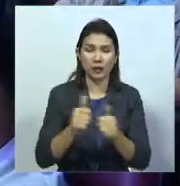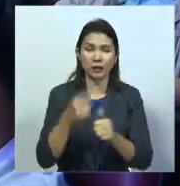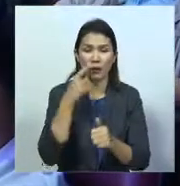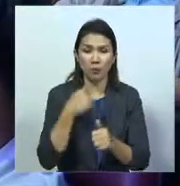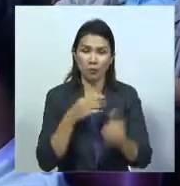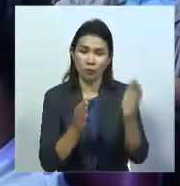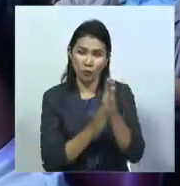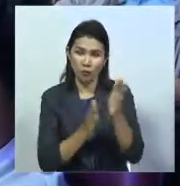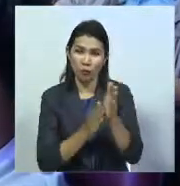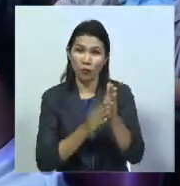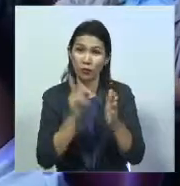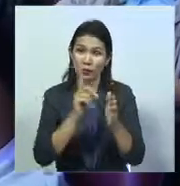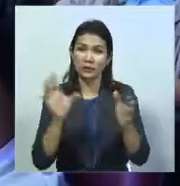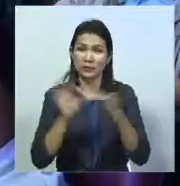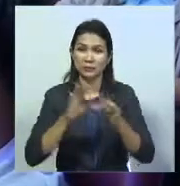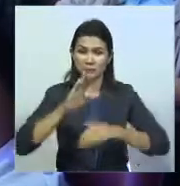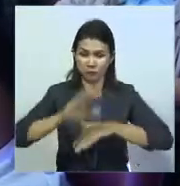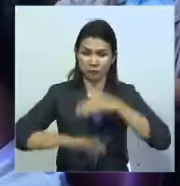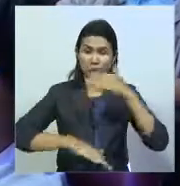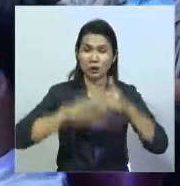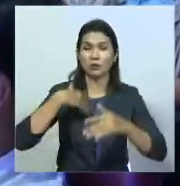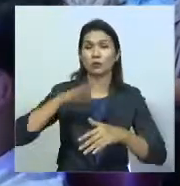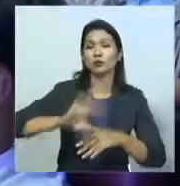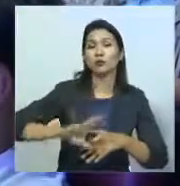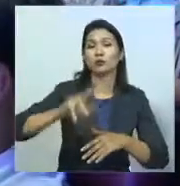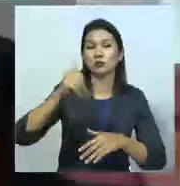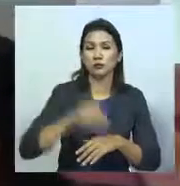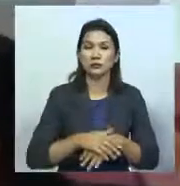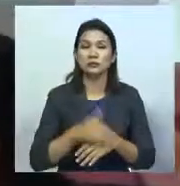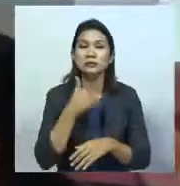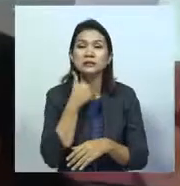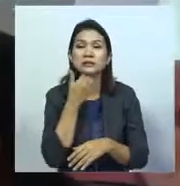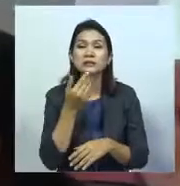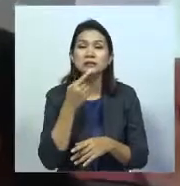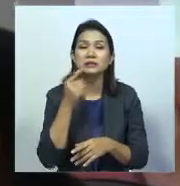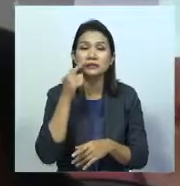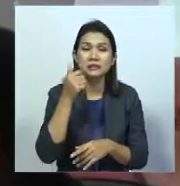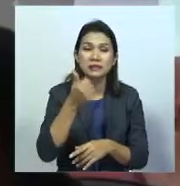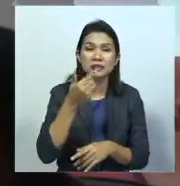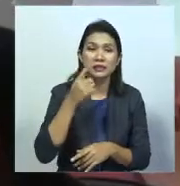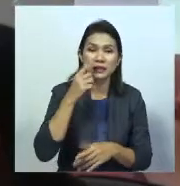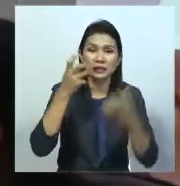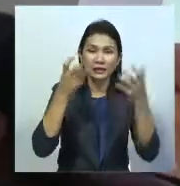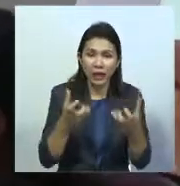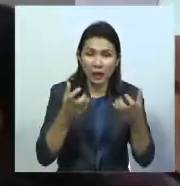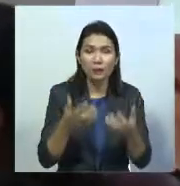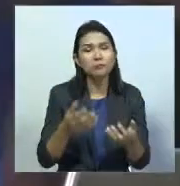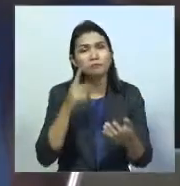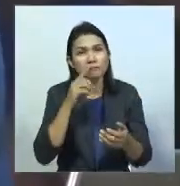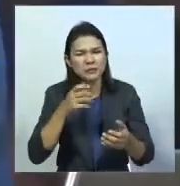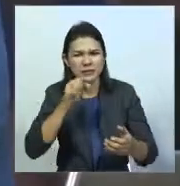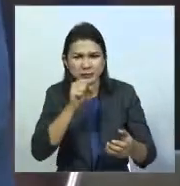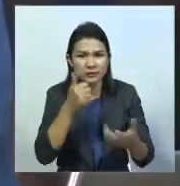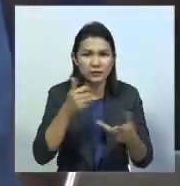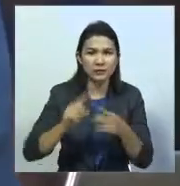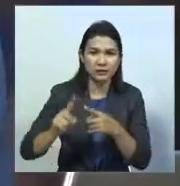คำชื่นชมในเรื่องของพัฒนาการการร้องที่ดีขึ้นนะคะก็มีน้ำเสียงหนักเบาสามารถถ่ายทอดอารมณ์บทเพลงได้ซึ้ง